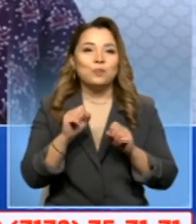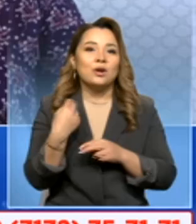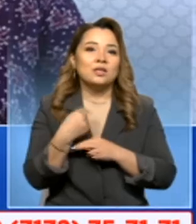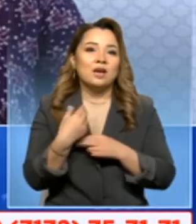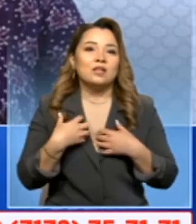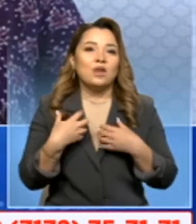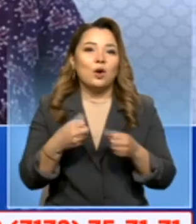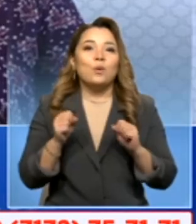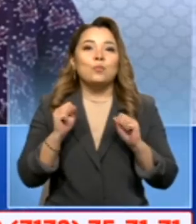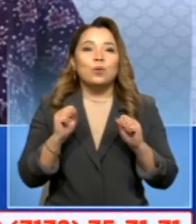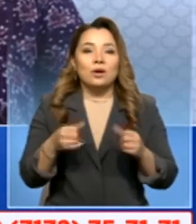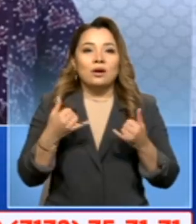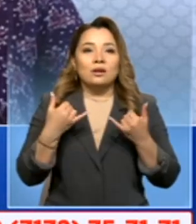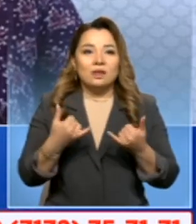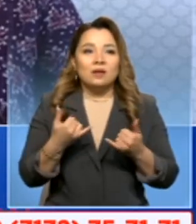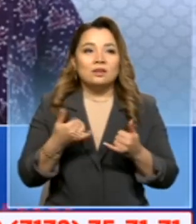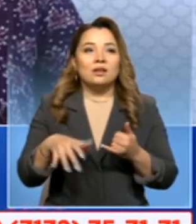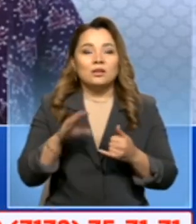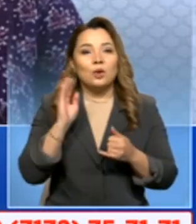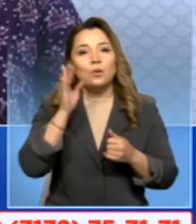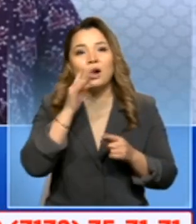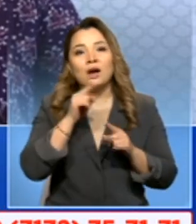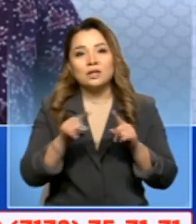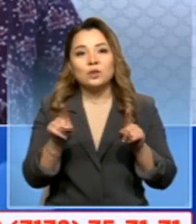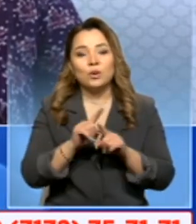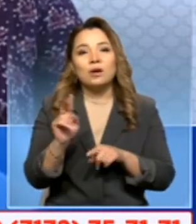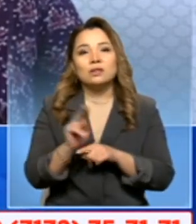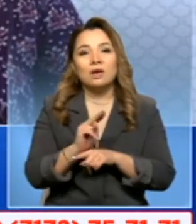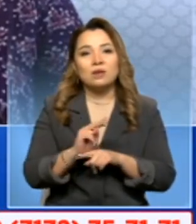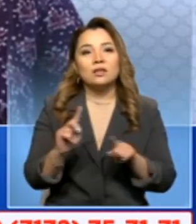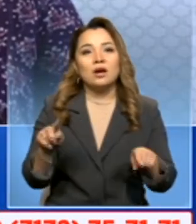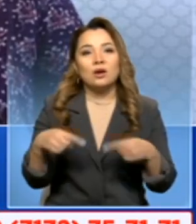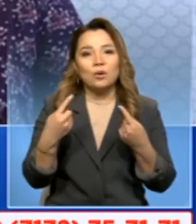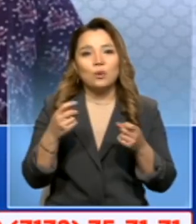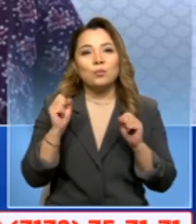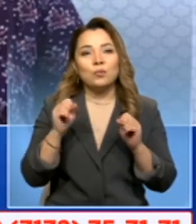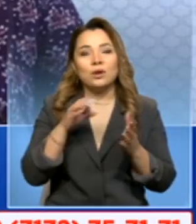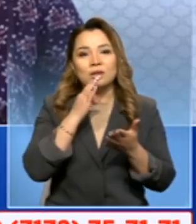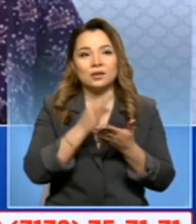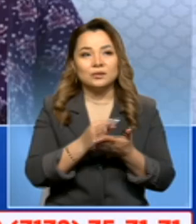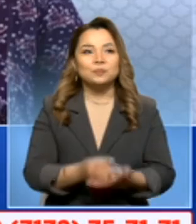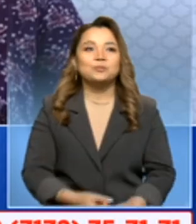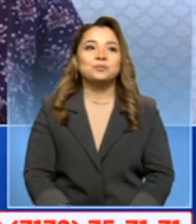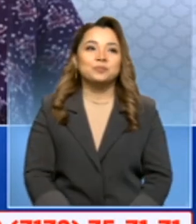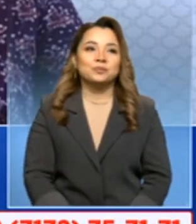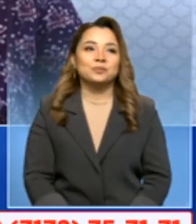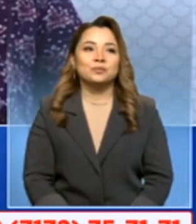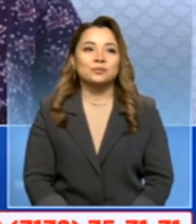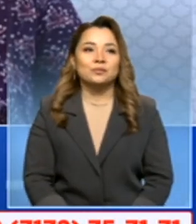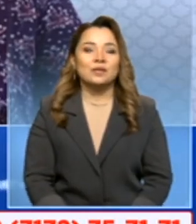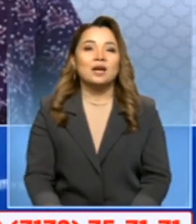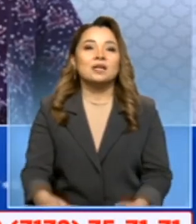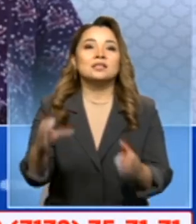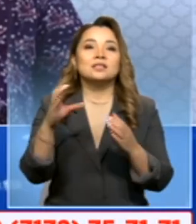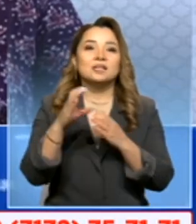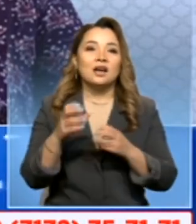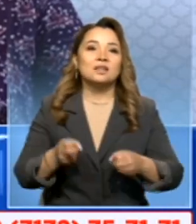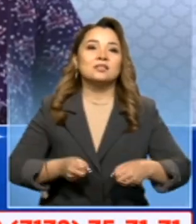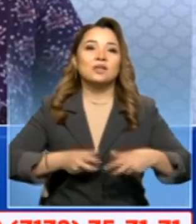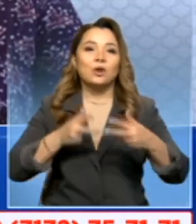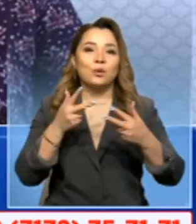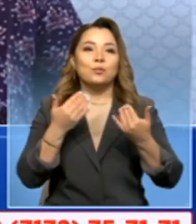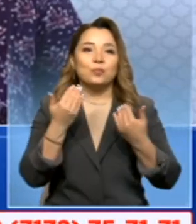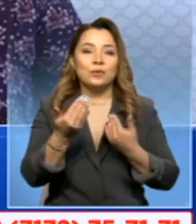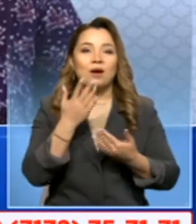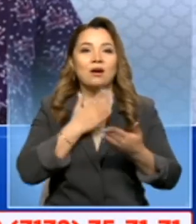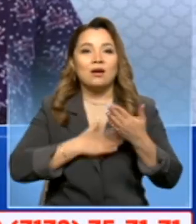болатынын, өзіміз тұрсақ, алдағы уақытта қалыпқа келтіруге болатынын. Түсінікті. Бүгін скайпқа шыққан Гүлжанатты